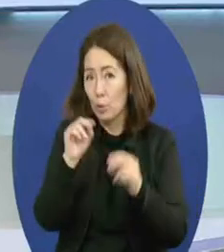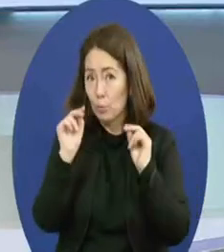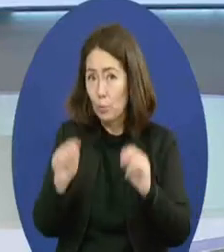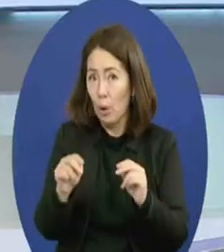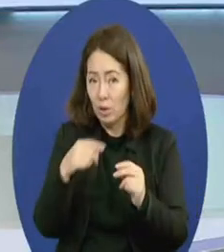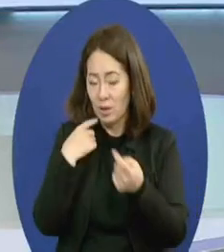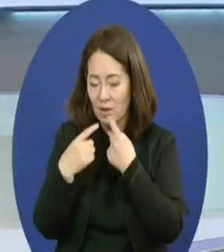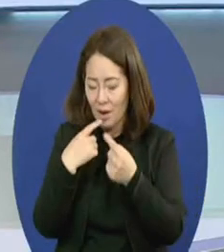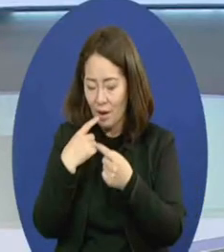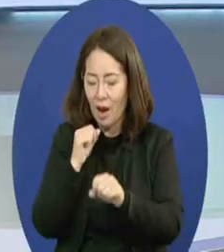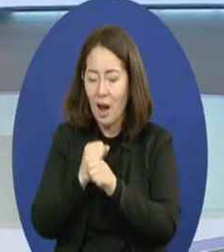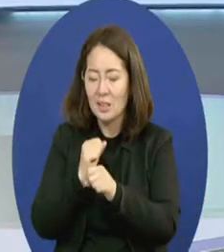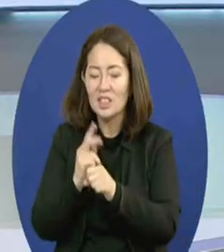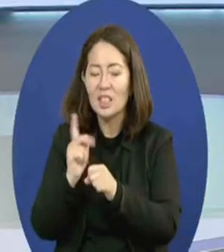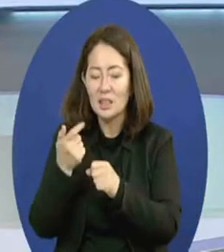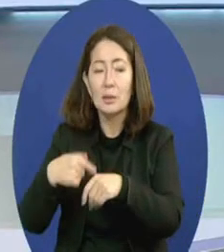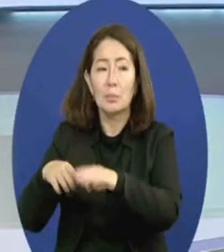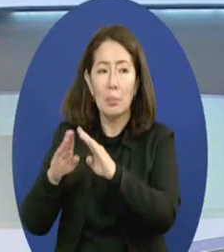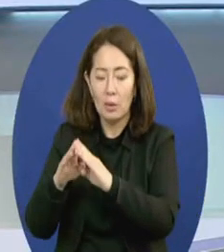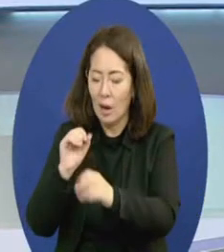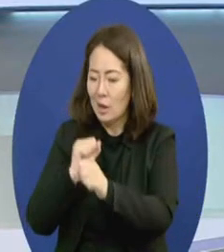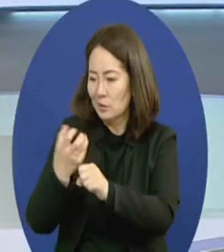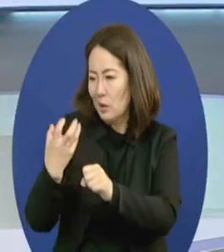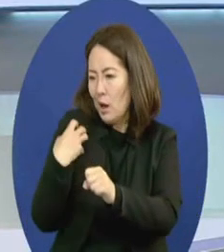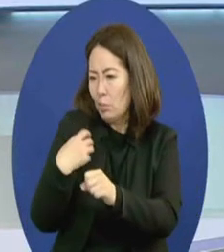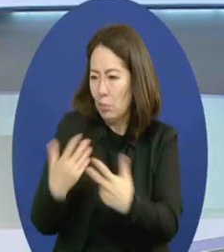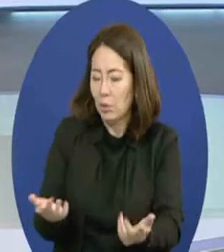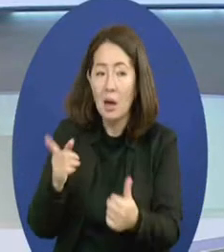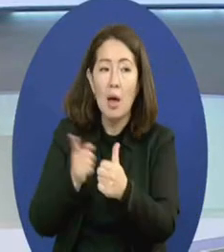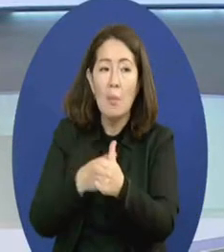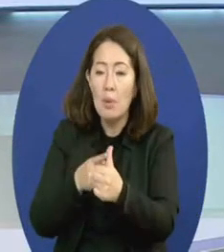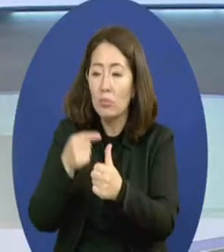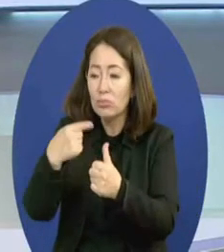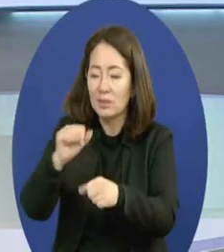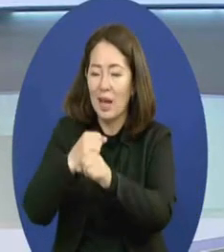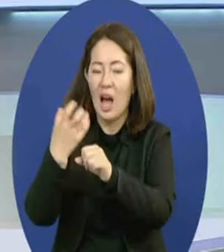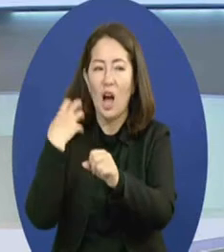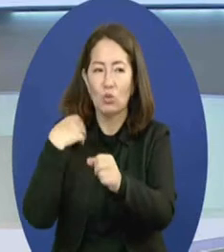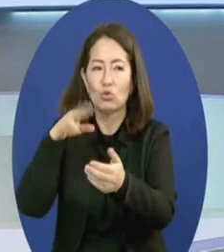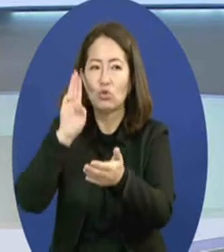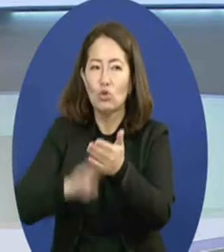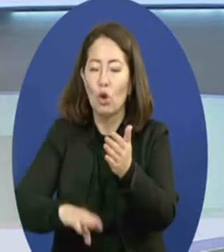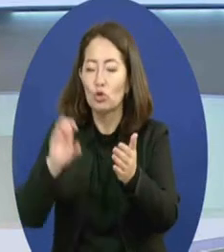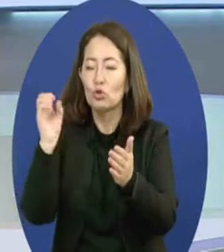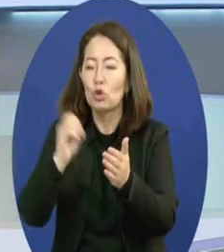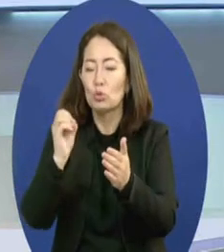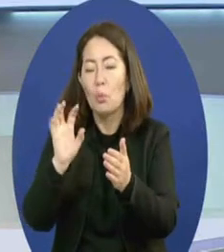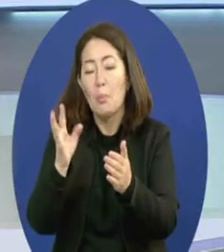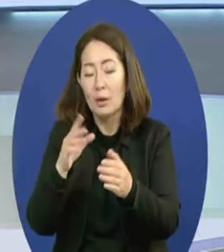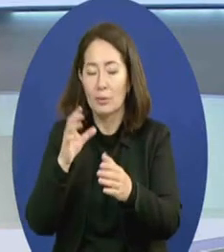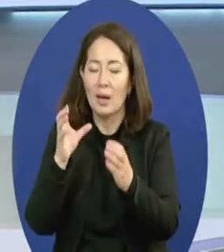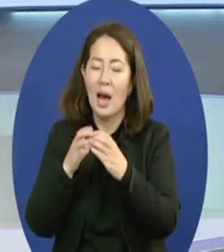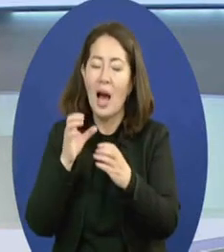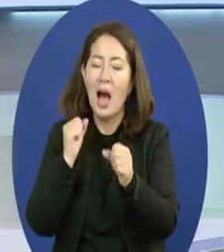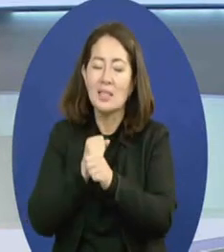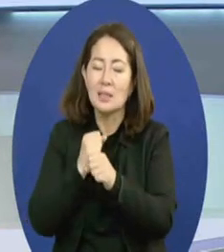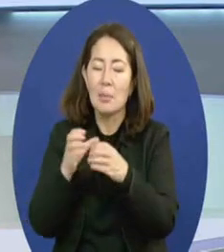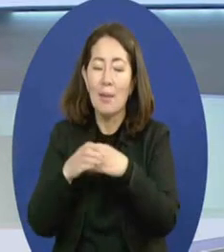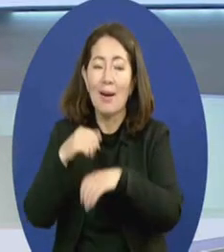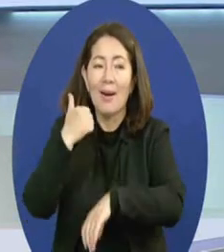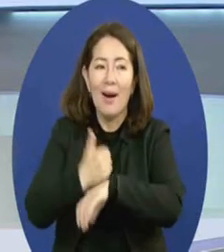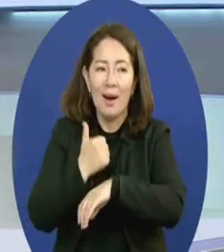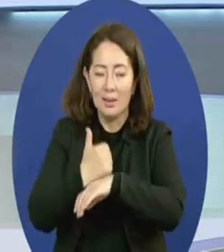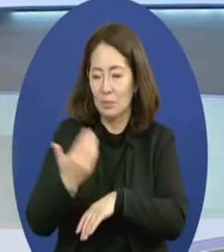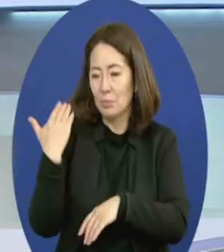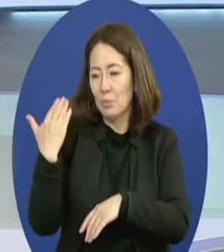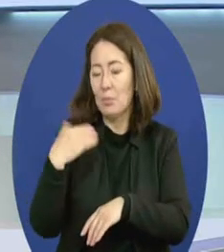Зөвхөн төсөл байдлыг хэвийн горимд оруулах, хариуцлага алдсан албан тушаалтнуудад хариуцлага тооцох болно гэж ажлын багийн ахлагч засгийн газрын хэрэглэх газрын дарга